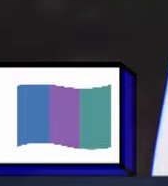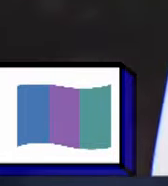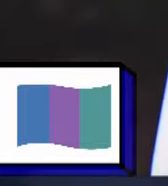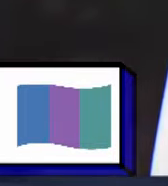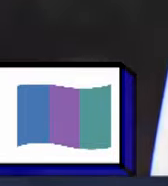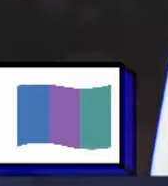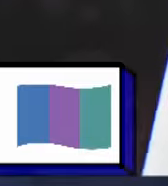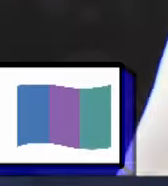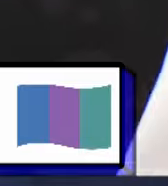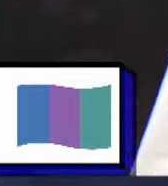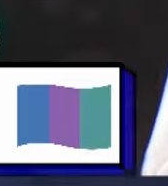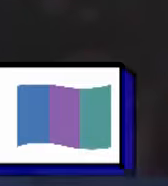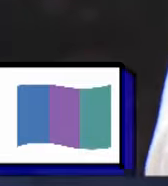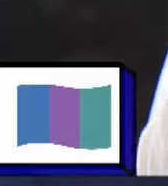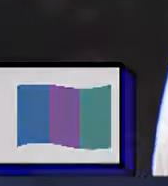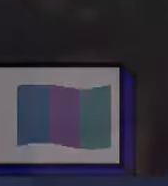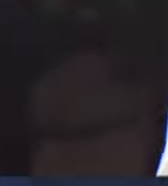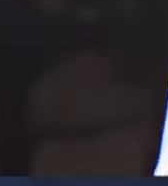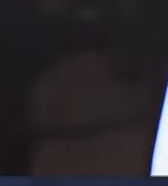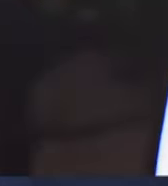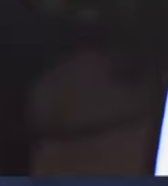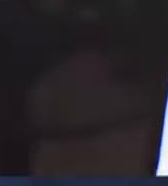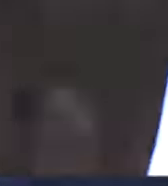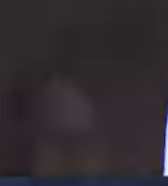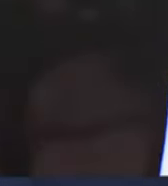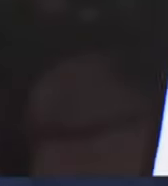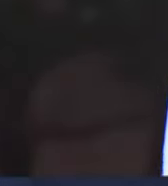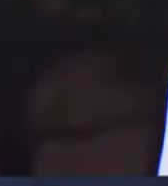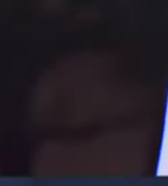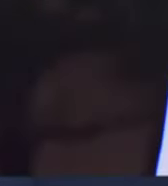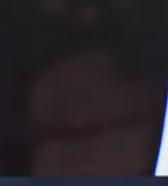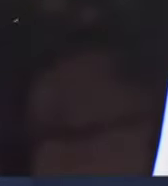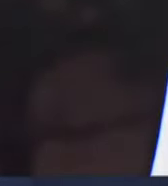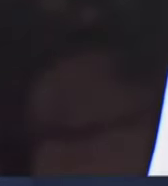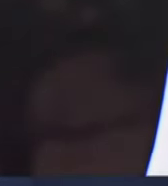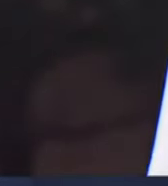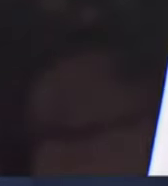여러분 반드시 투표해야 합니다.